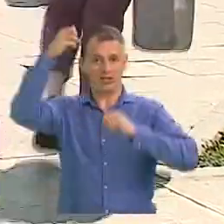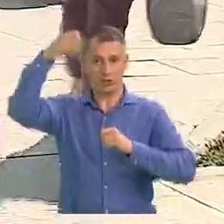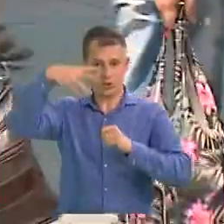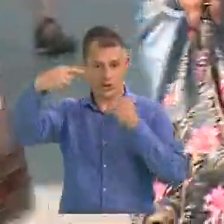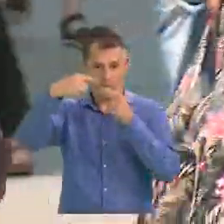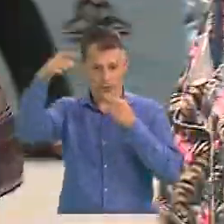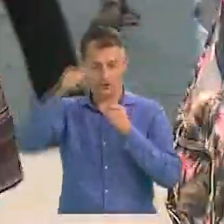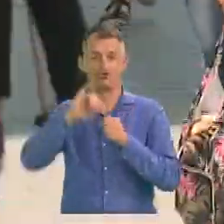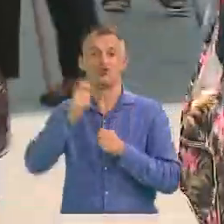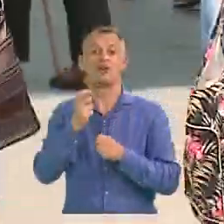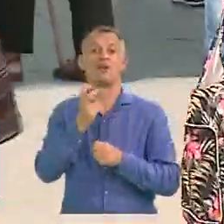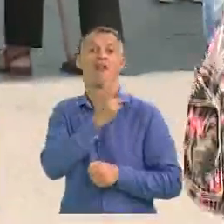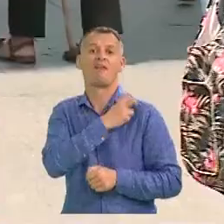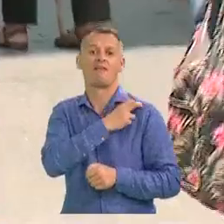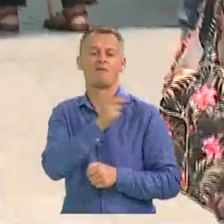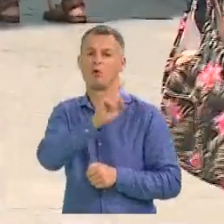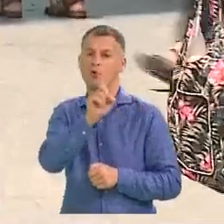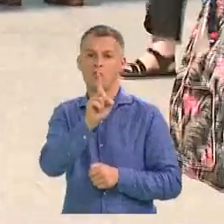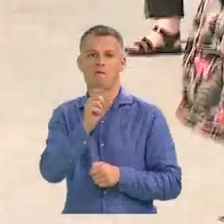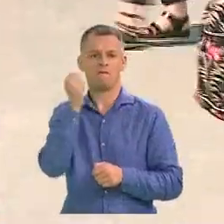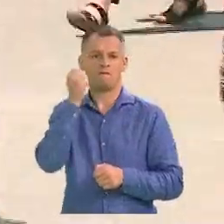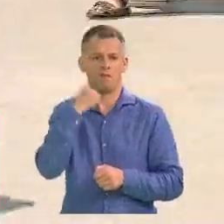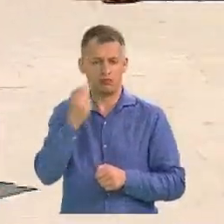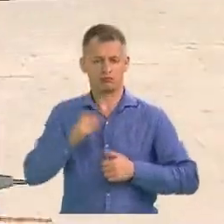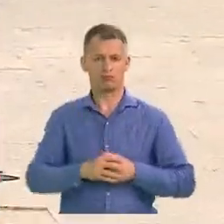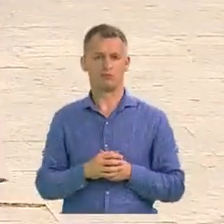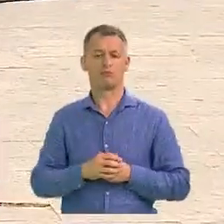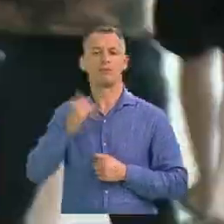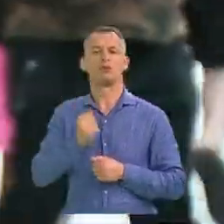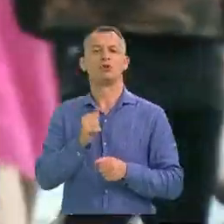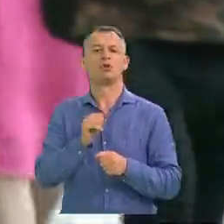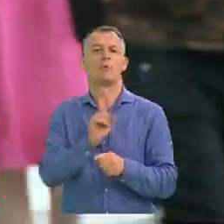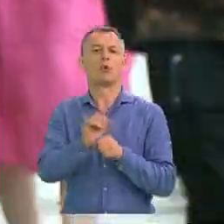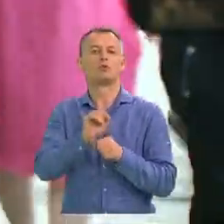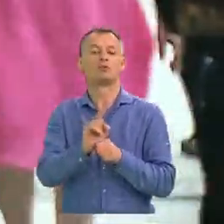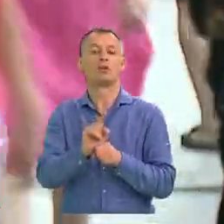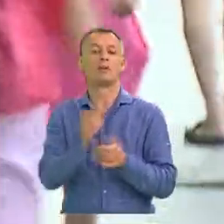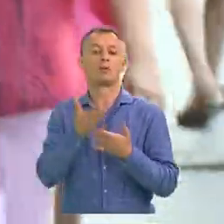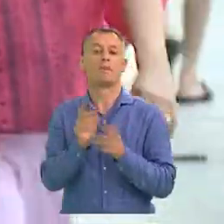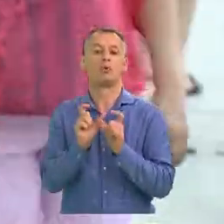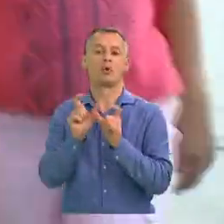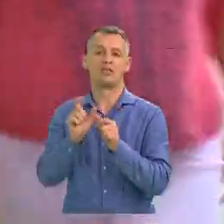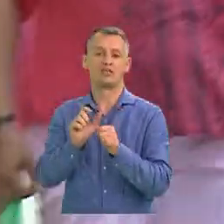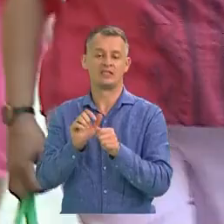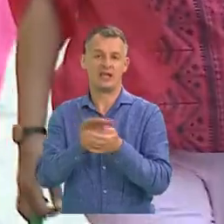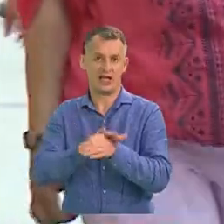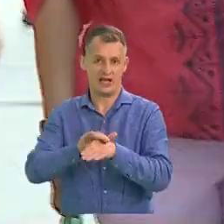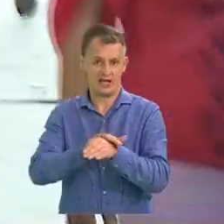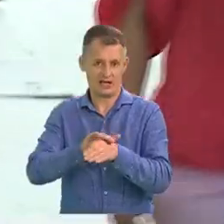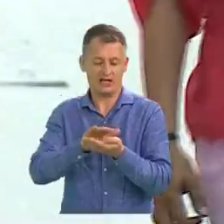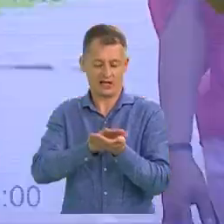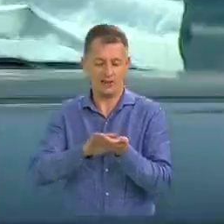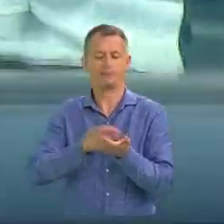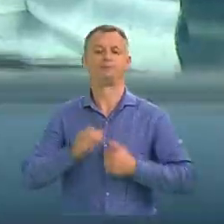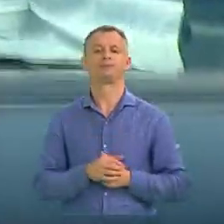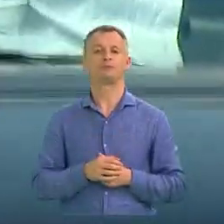și calitativ, deci nu contrafăcuți, și produse de fotoprotecție. Mașinile personale devin în această perioadă adevărate